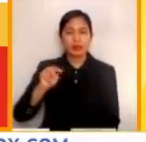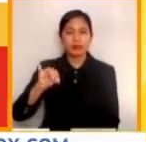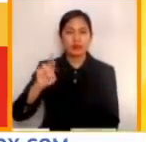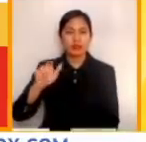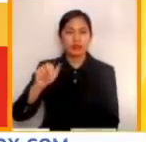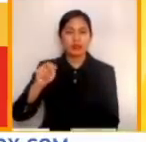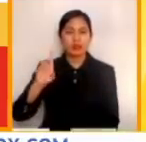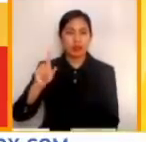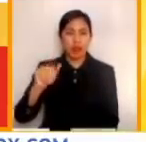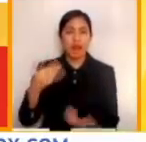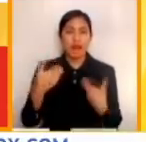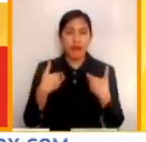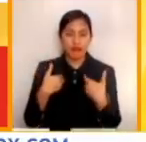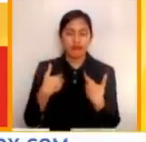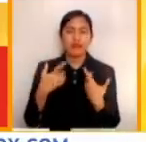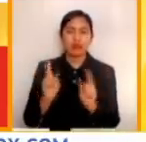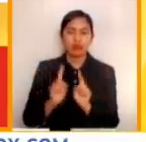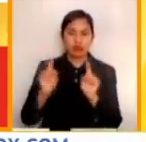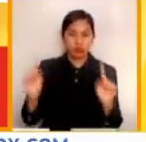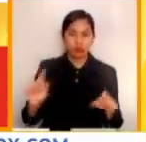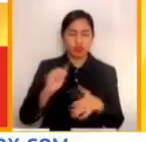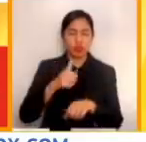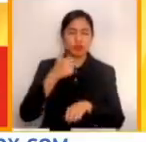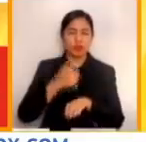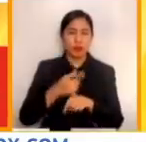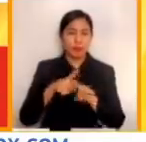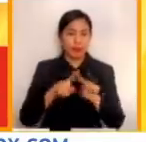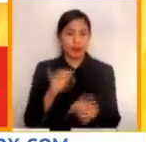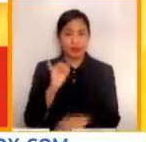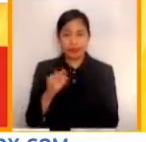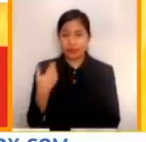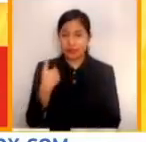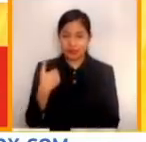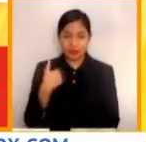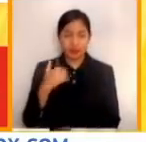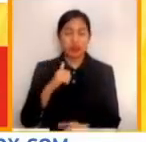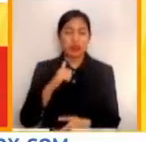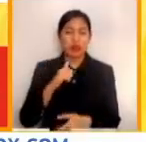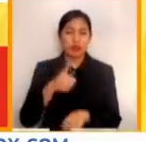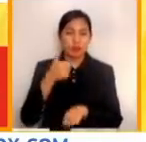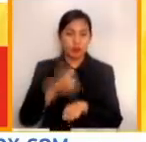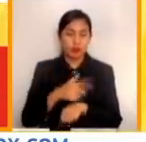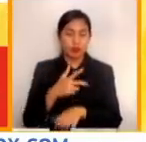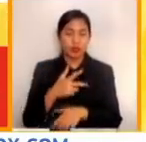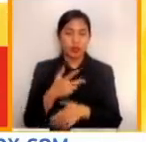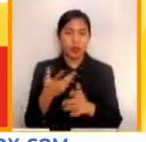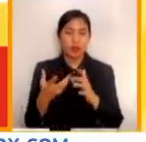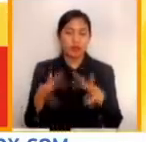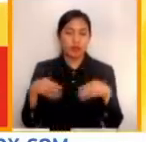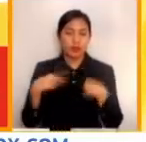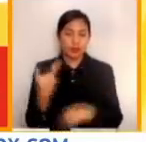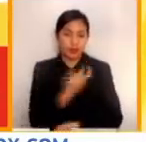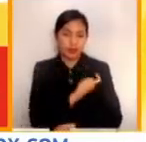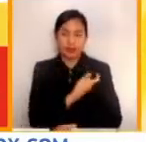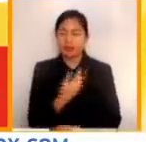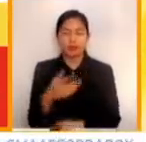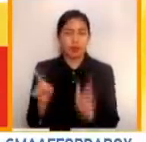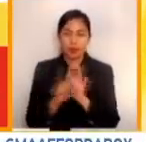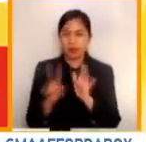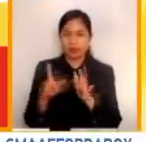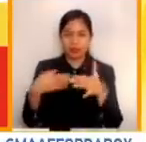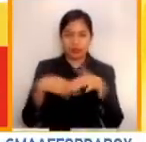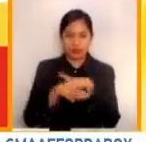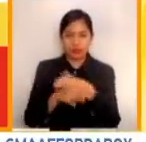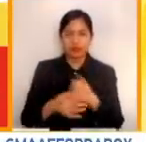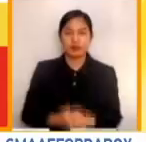na ipinapatupad. Pero kung hindi pa nakakapagpabakuna, hindi papahintulutang makapasok. Titingnan ng mga Hijos del Nazarenos ang